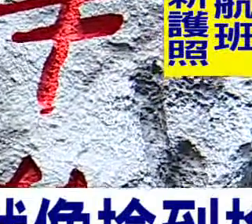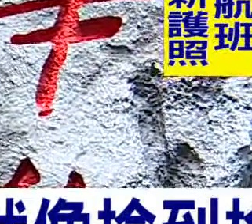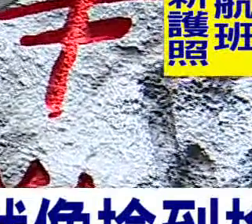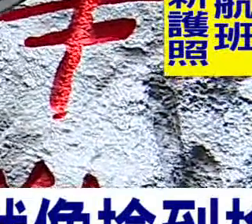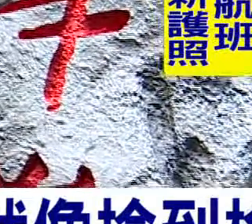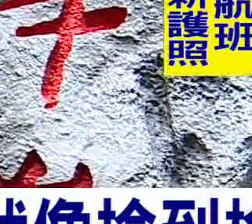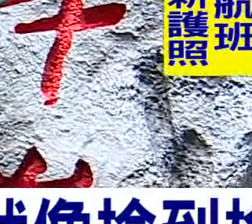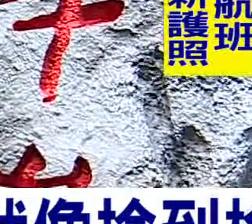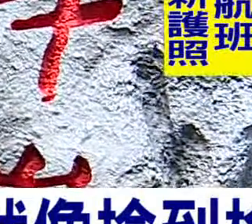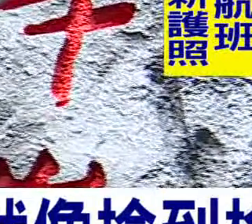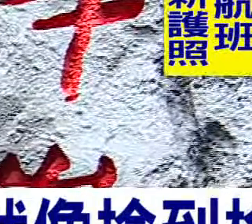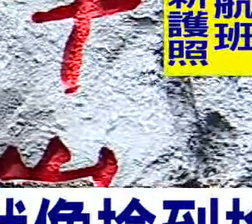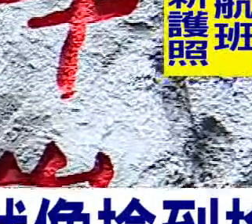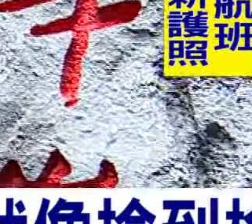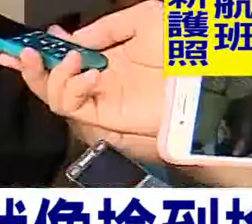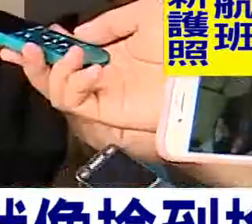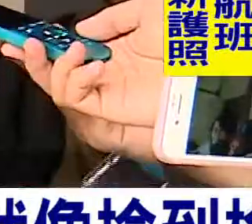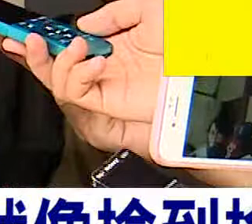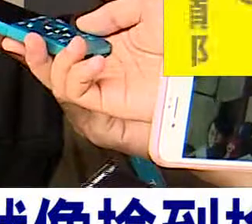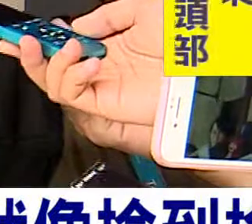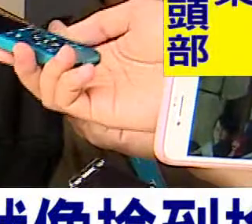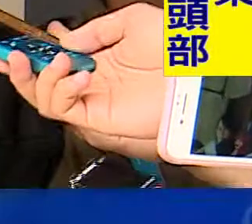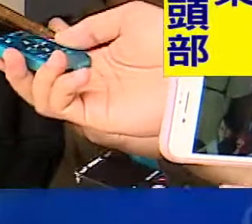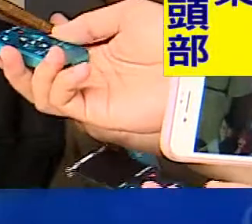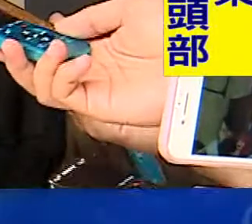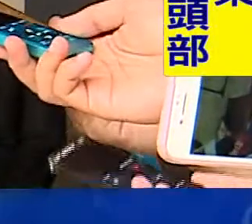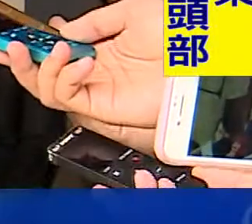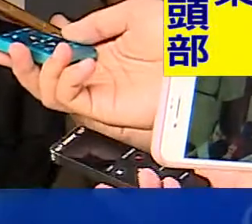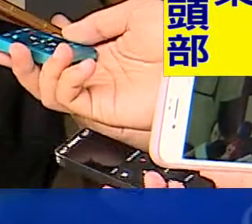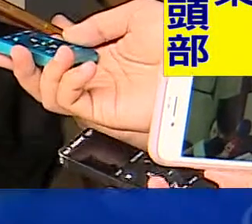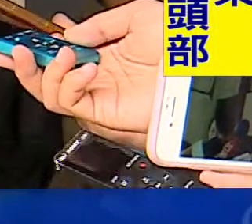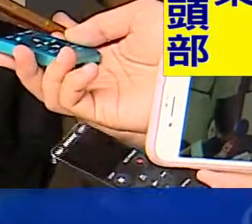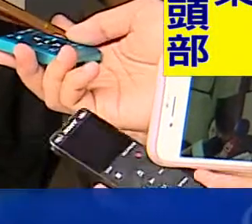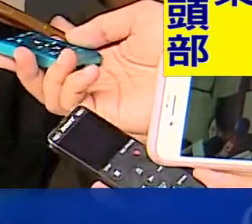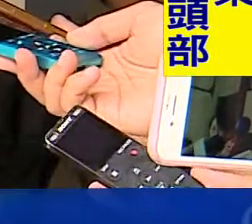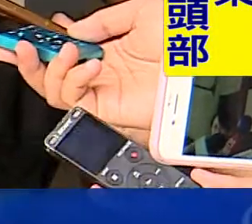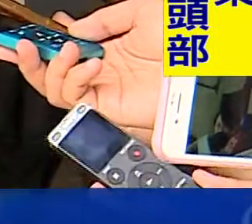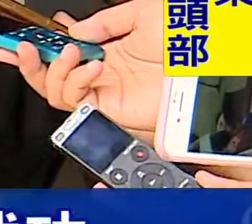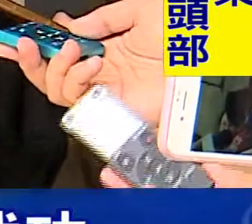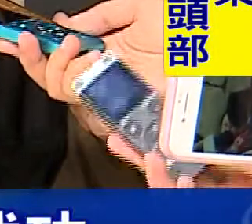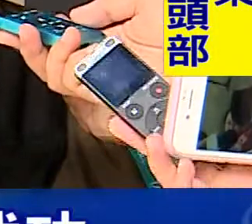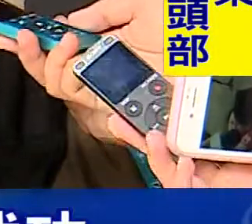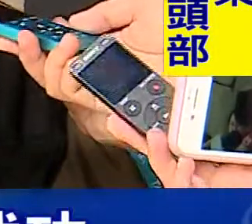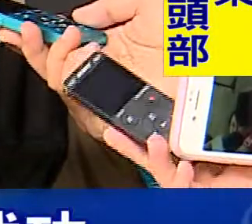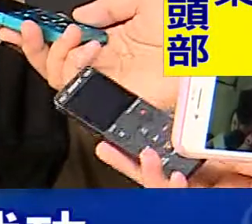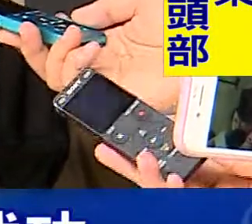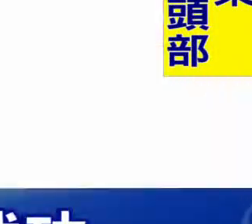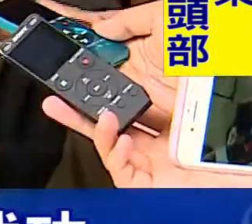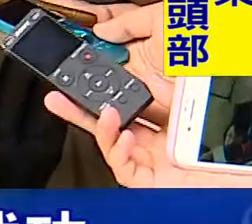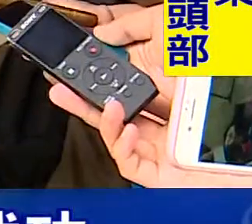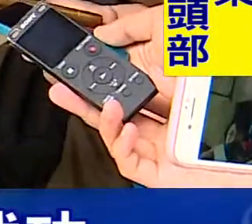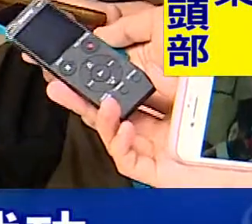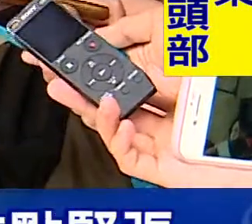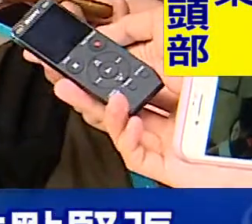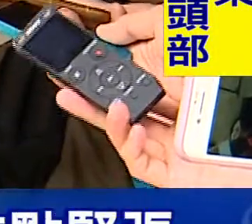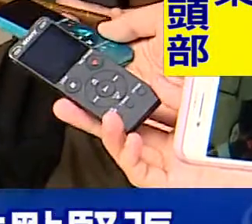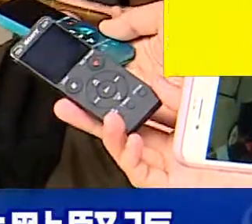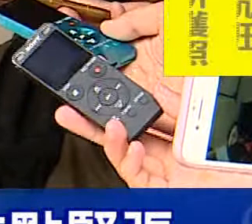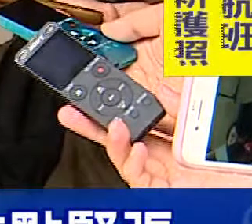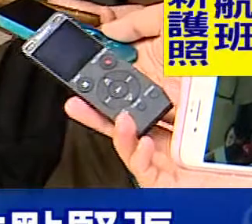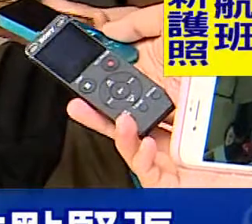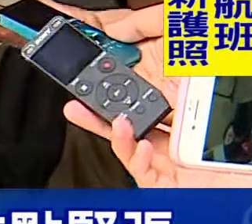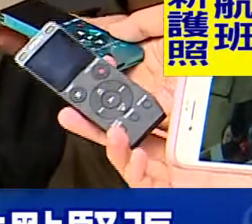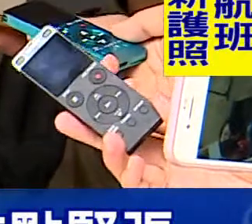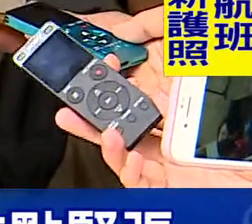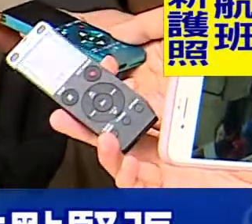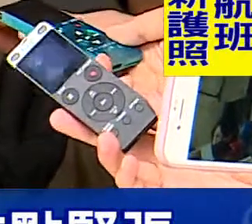就像是在比划武功。 我昨天是平常心啦，但是我昨天也是去学武功啦。我昨天开了一个玩笑说